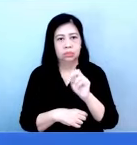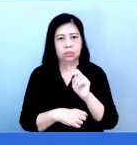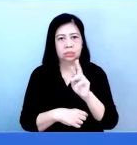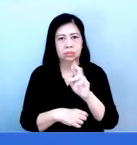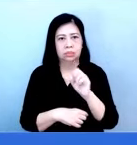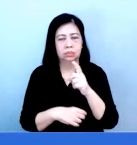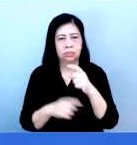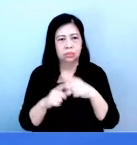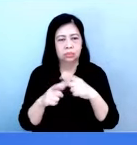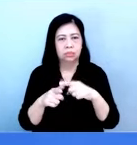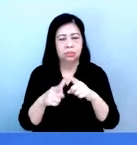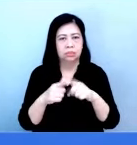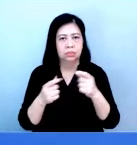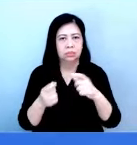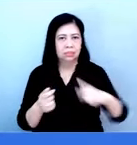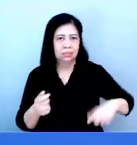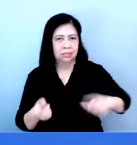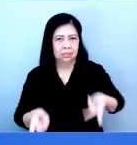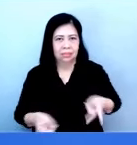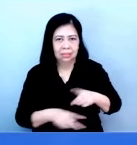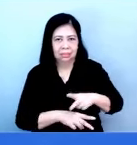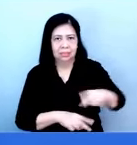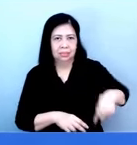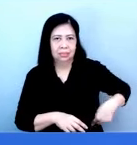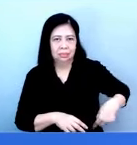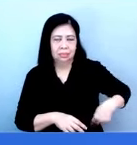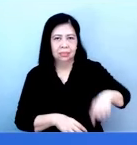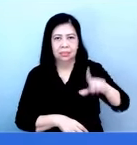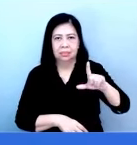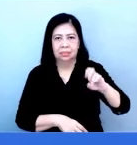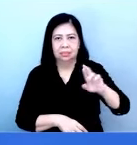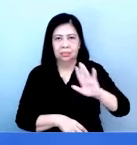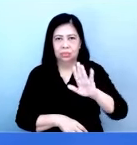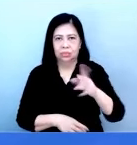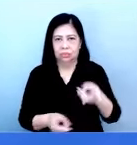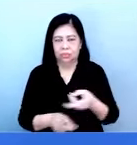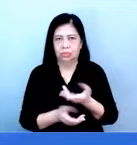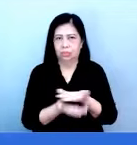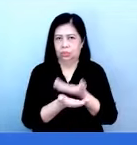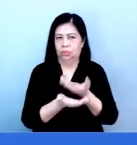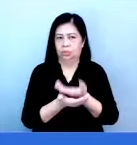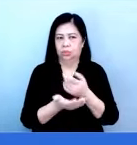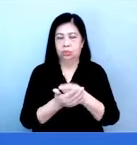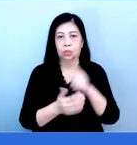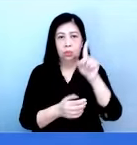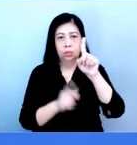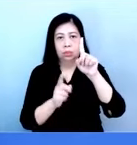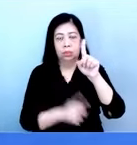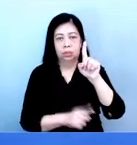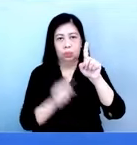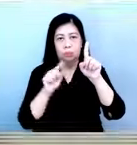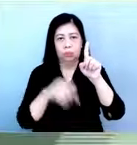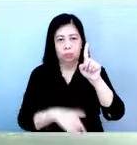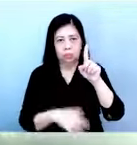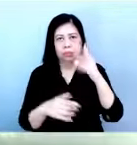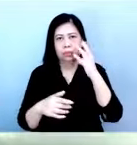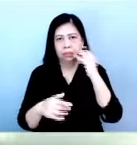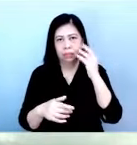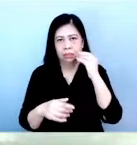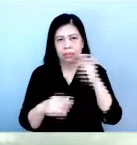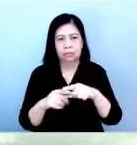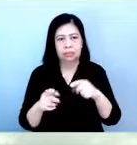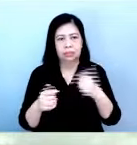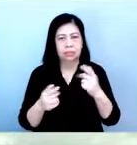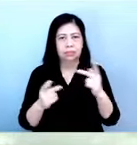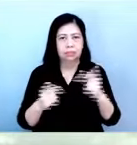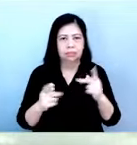kondisyon kung saan nasa kaliwang bahagi ng katawan ang liver at gallbladder mo. Pero isa lamang sa bawat 10,000 tao nakararanas nito. Ilan sa mga